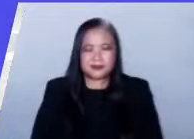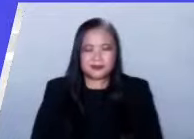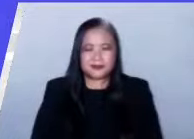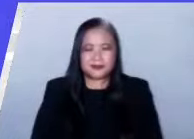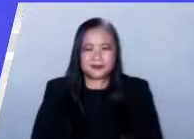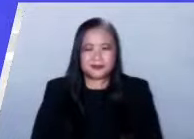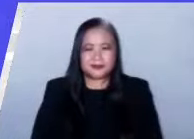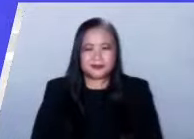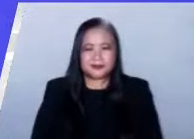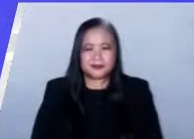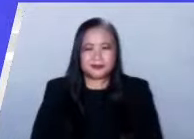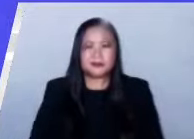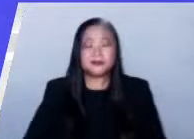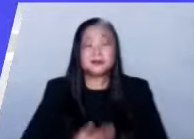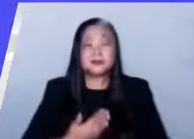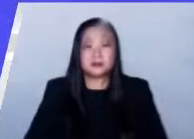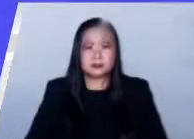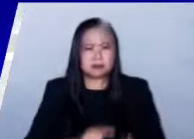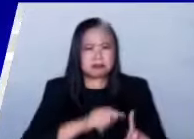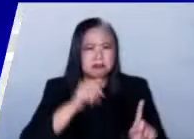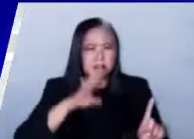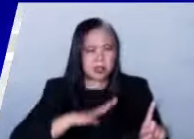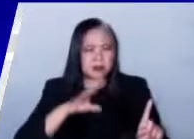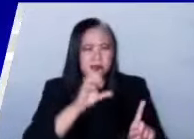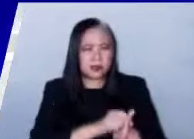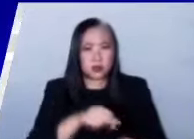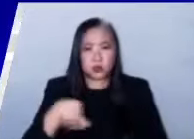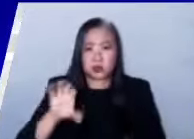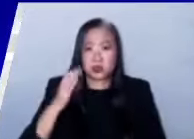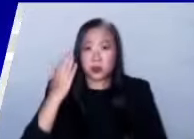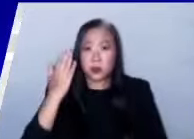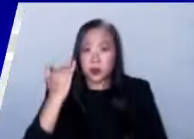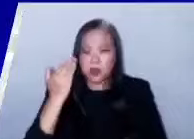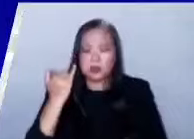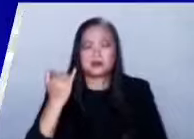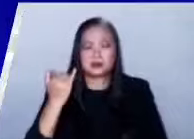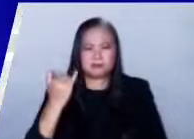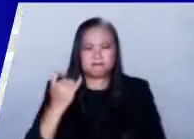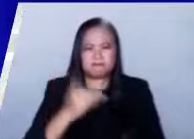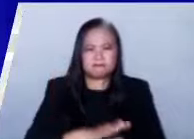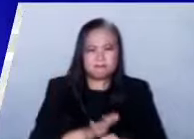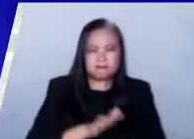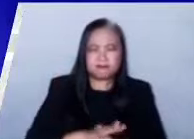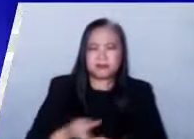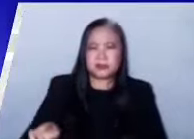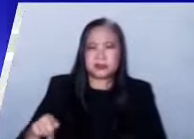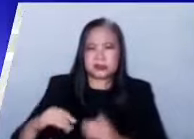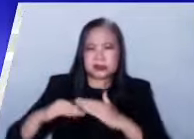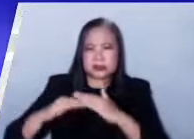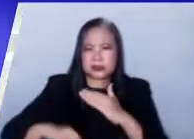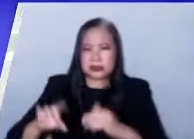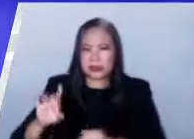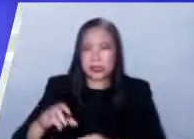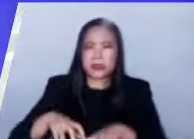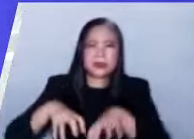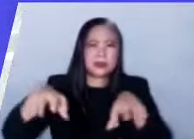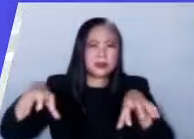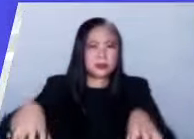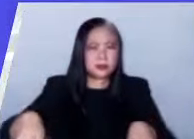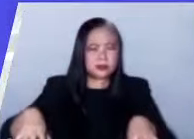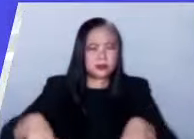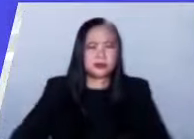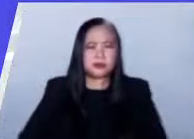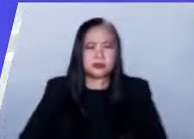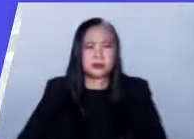Arestado ang isang lalaki sa Quezon City dahil sa panghahalay umano sa kaniyang menor de edad na kapitbahay. Itinanggi ng suspect